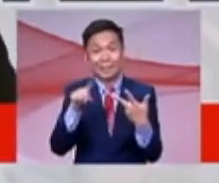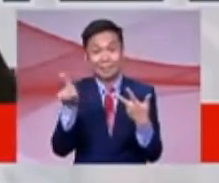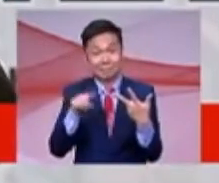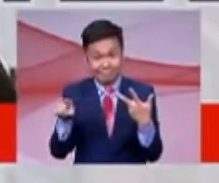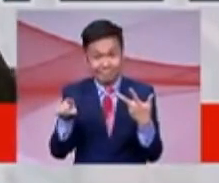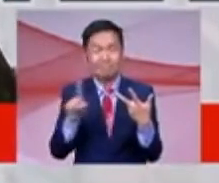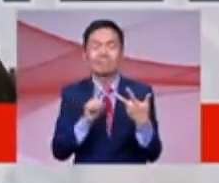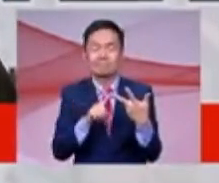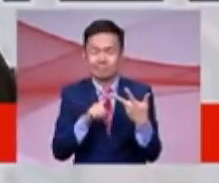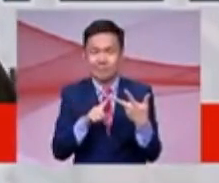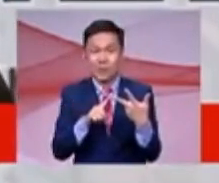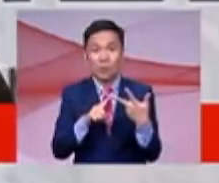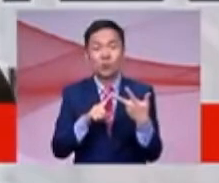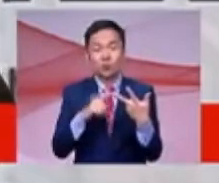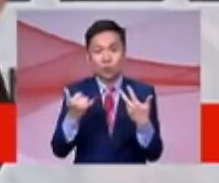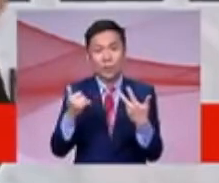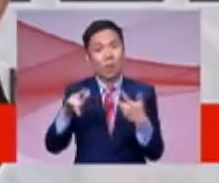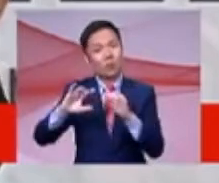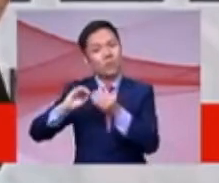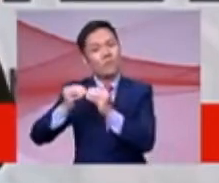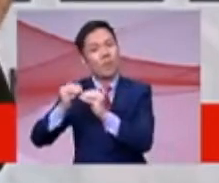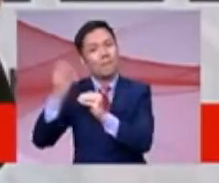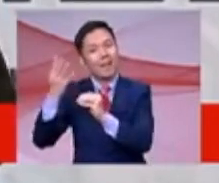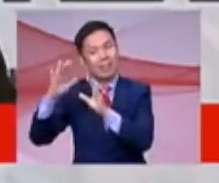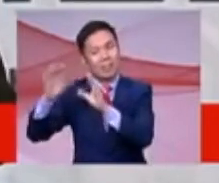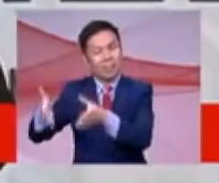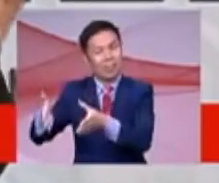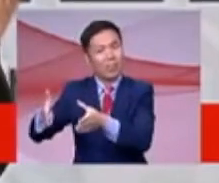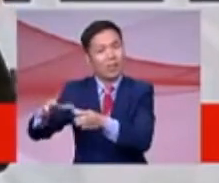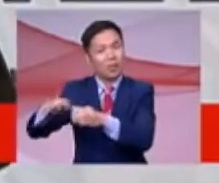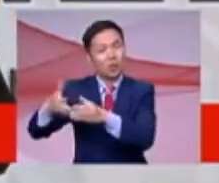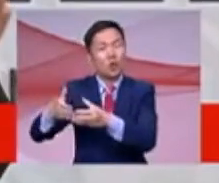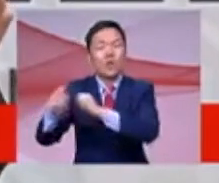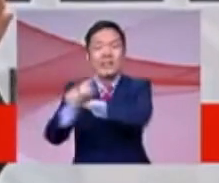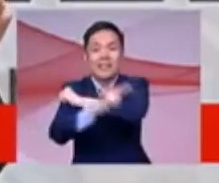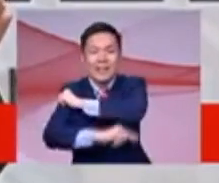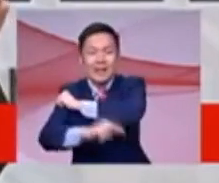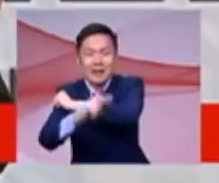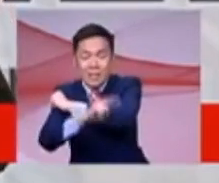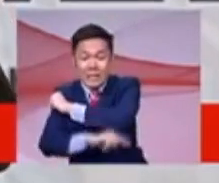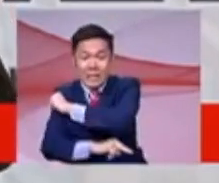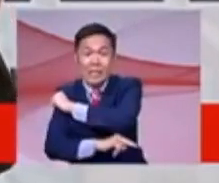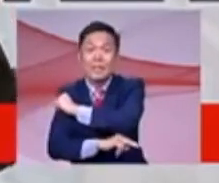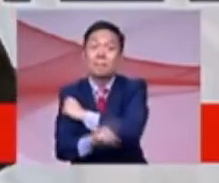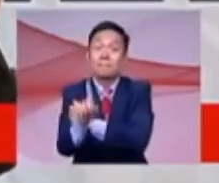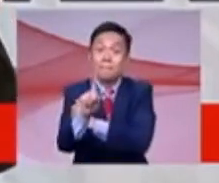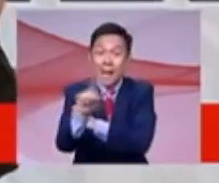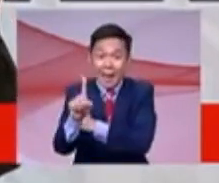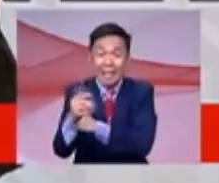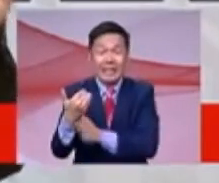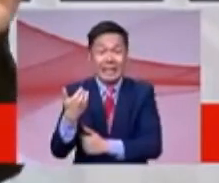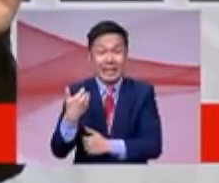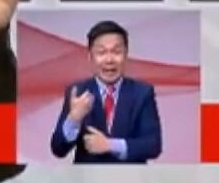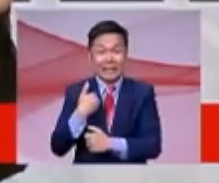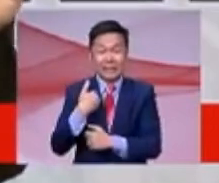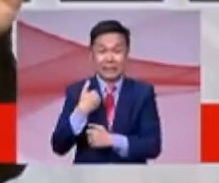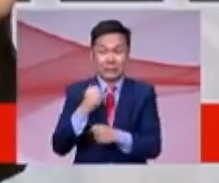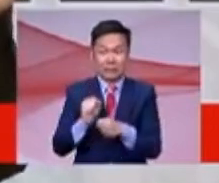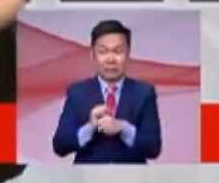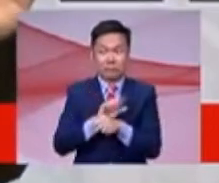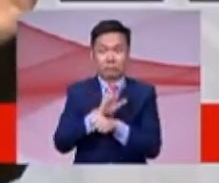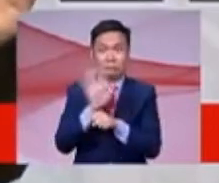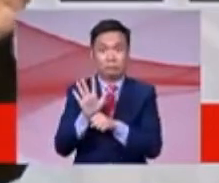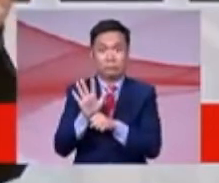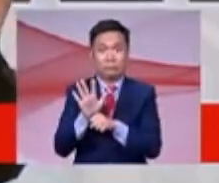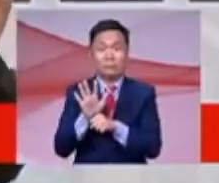AstraZeneca untuk fasa 4, iaitu khusus untuk negeri yang mempunyai, iaitu kes-kes yang tinggi. Contohnya